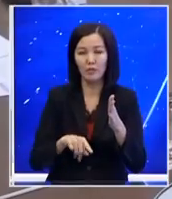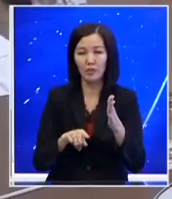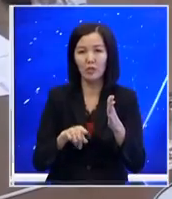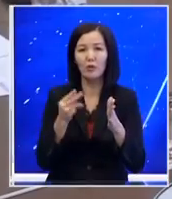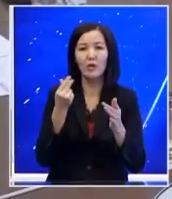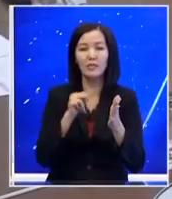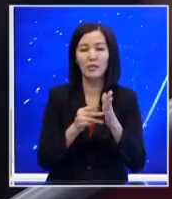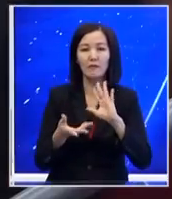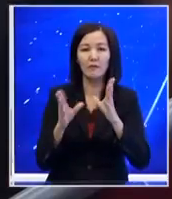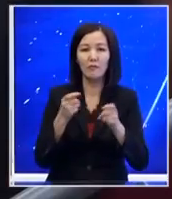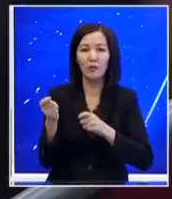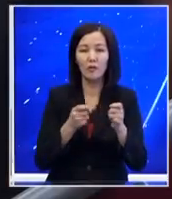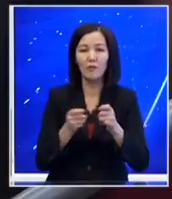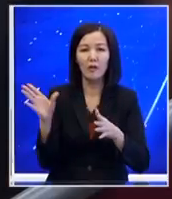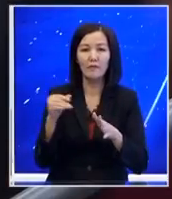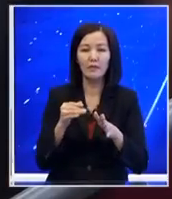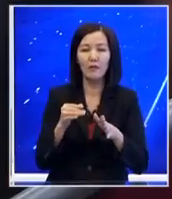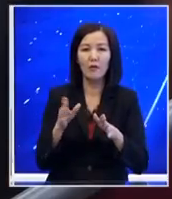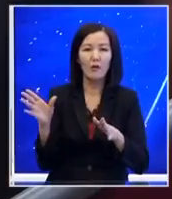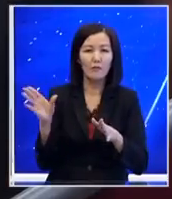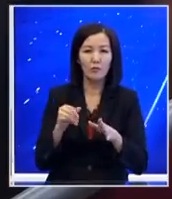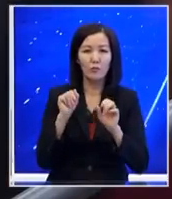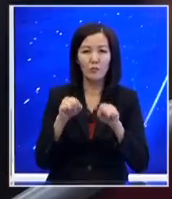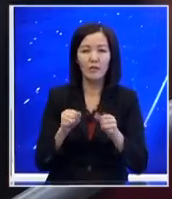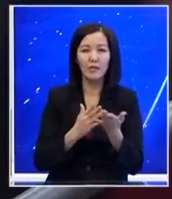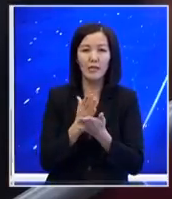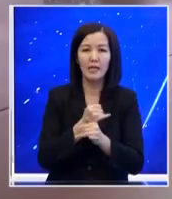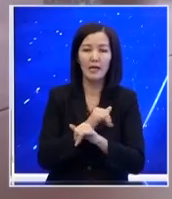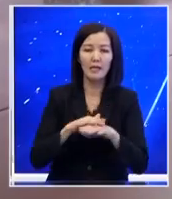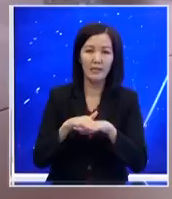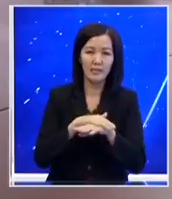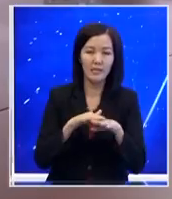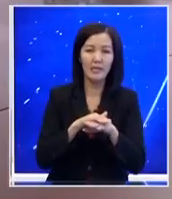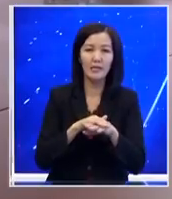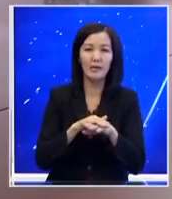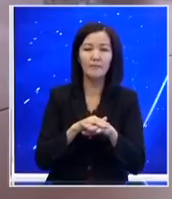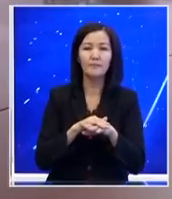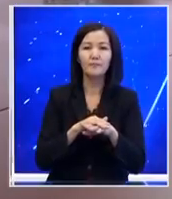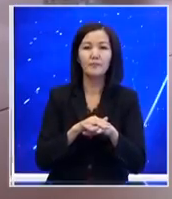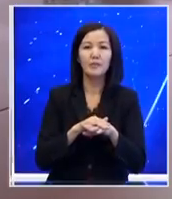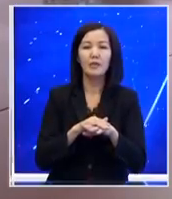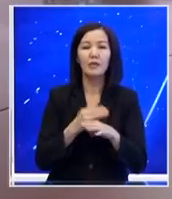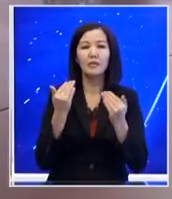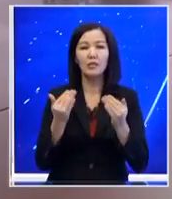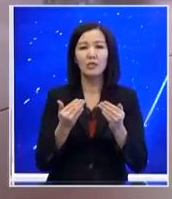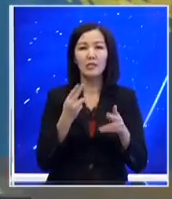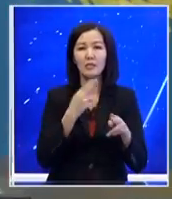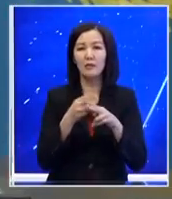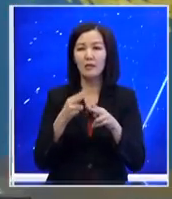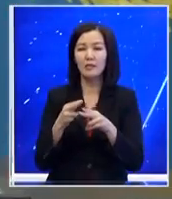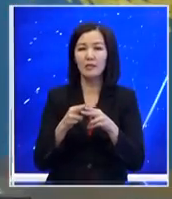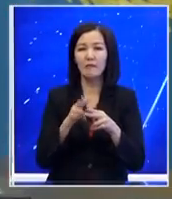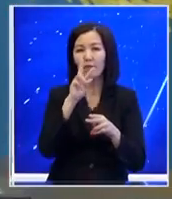В целом руководство края делает все, и прежде всего для населения. Потому пробелов и эксцессов в работе быть не